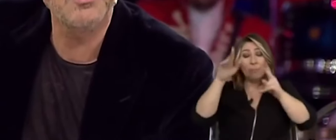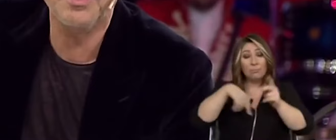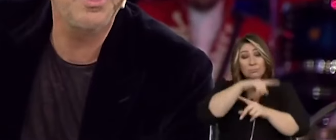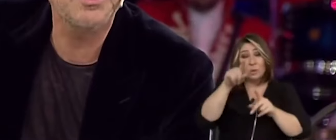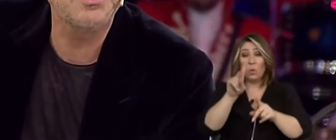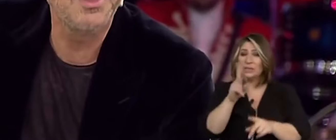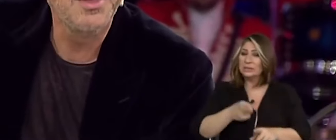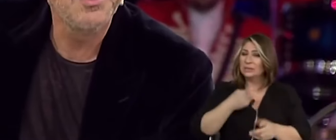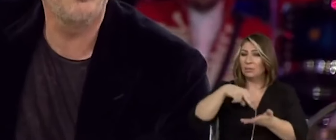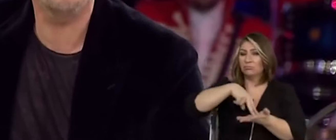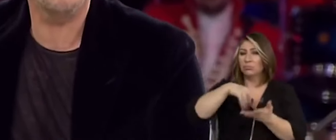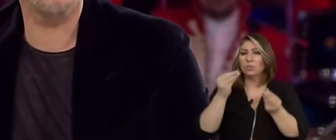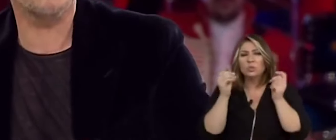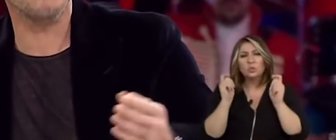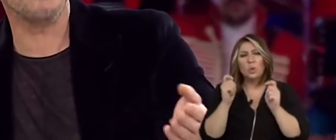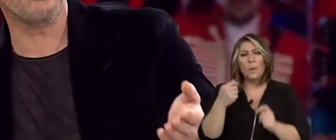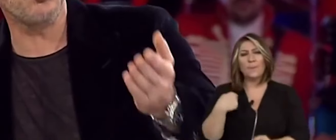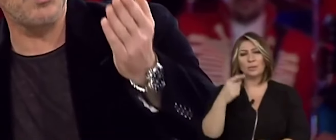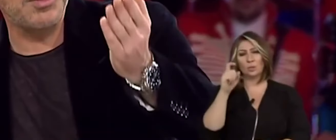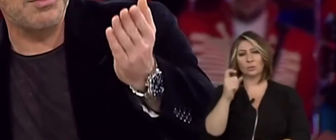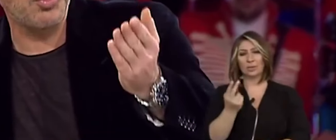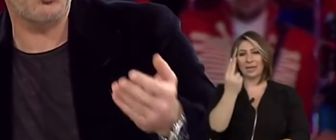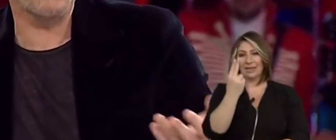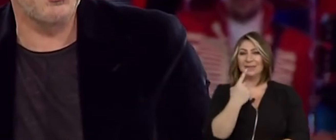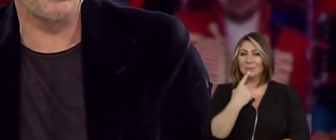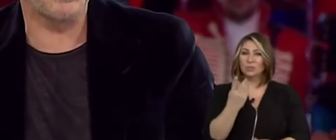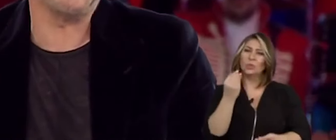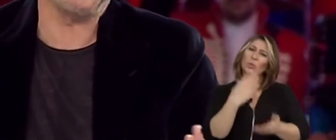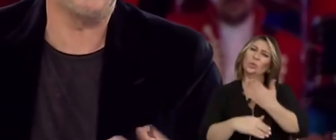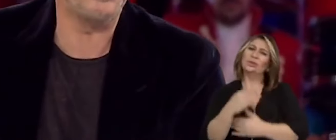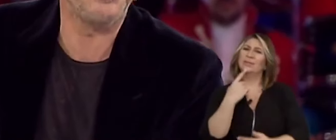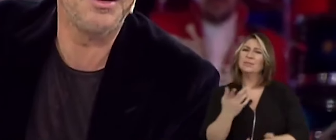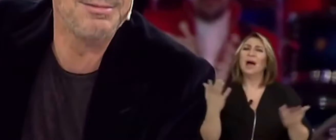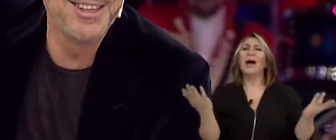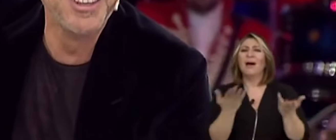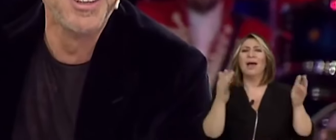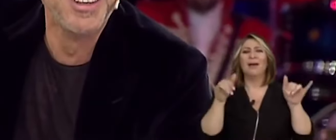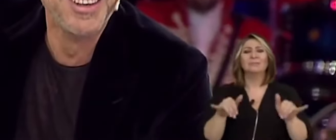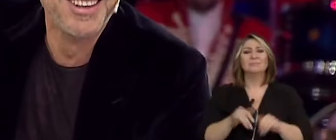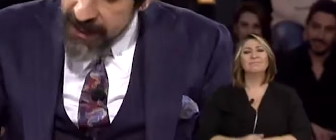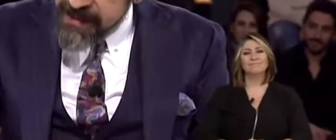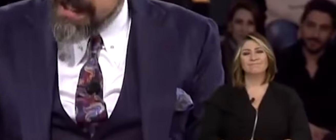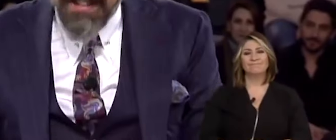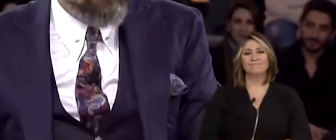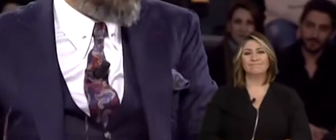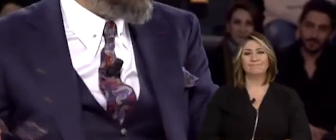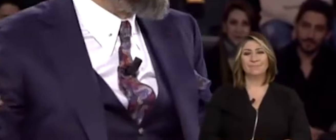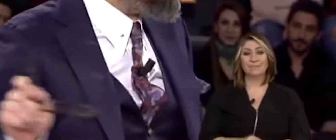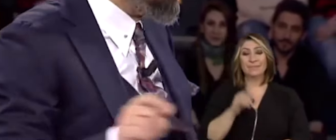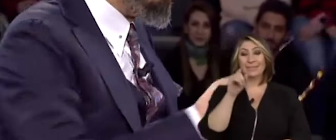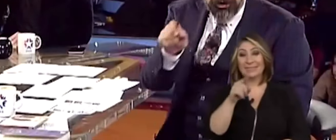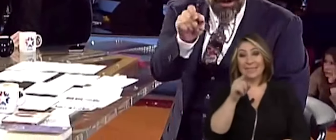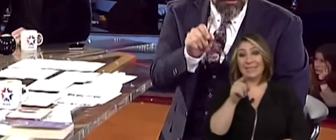Yani. Zor ama alışık. Çok zor bir şey. Biliyorsun ben 97'de yorgunum demişim. Yoruluyoruz demişim zaten hala. Peki senin Seyfi